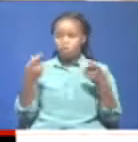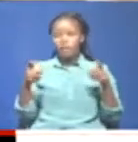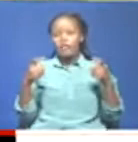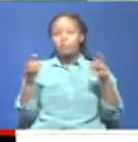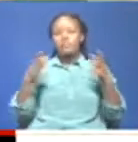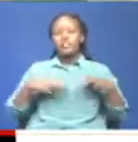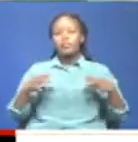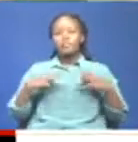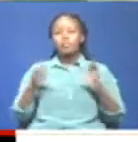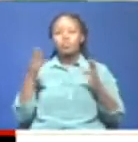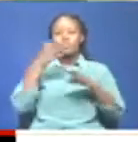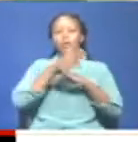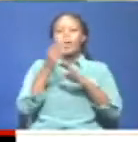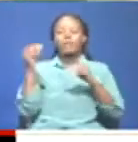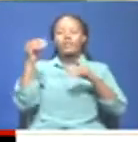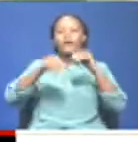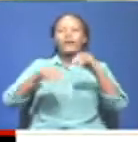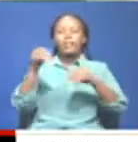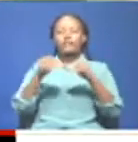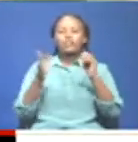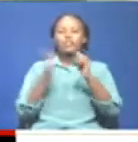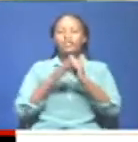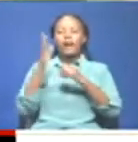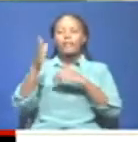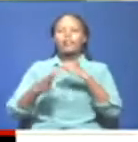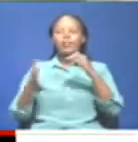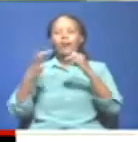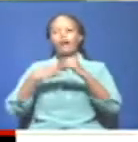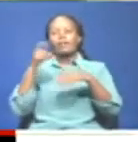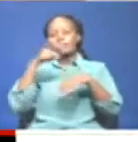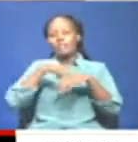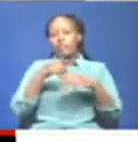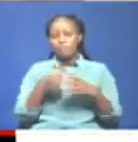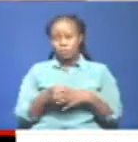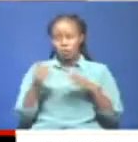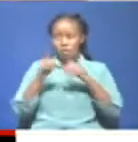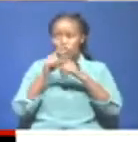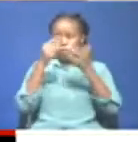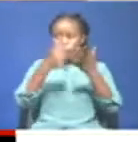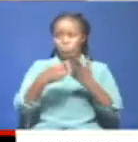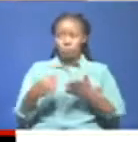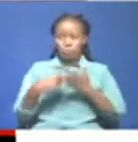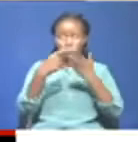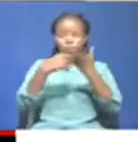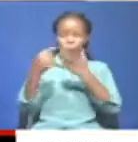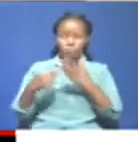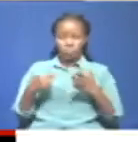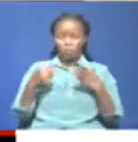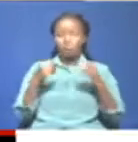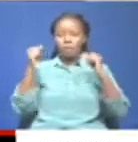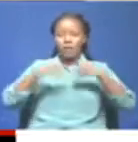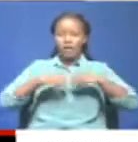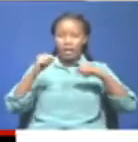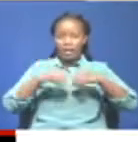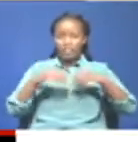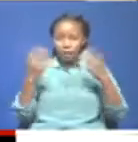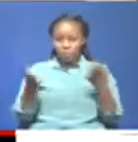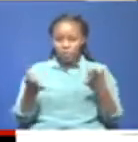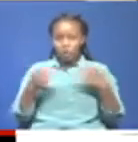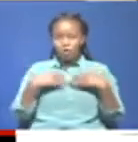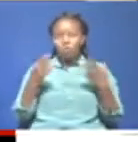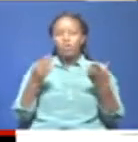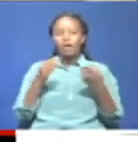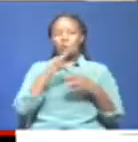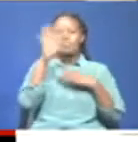uchaguzi mkuu wa tarehe 9 mwezi Agosti. Majadiliano hayo ya kina yalifanikisha kutolewa kwa taarifa ya pamoja katika tume